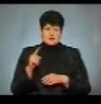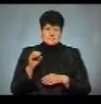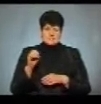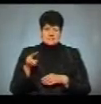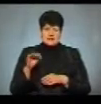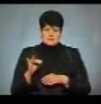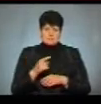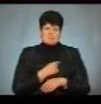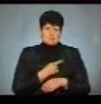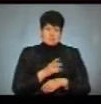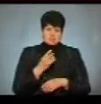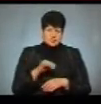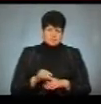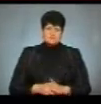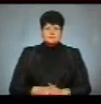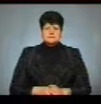вулиці Медичній.